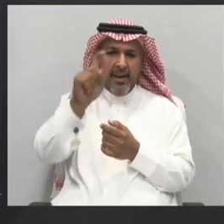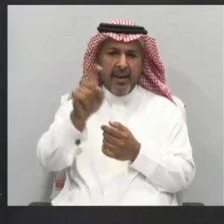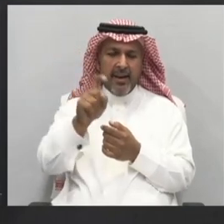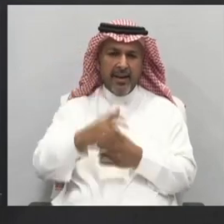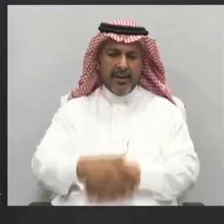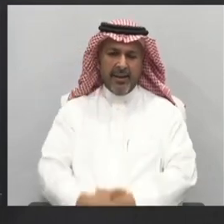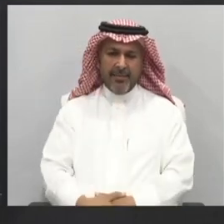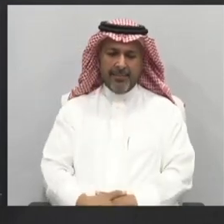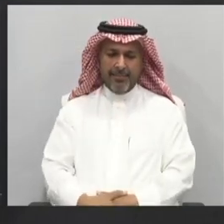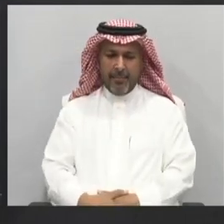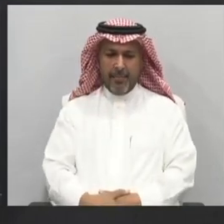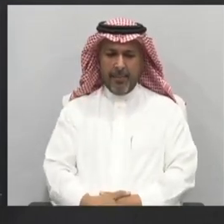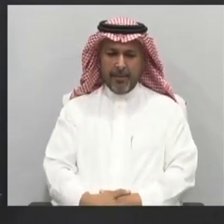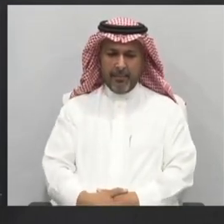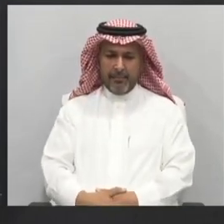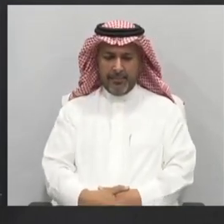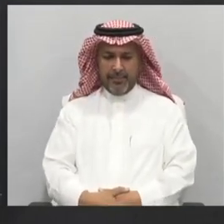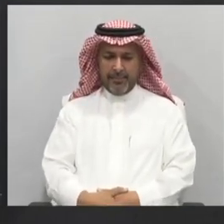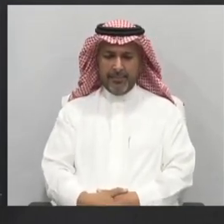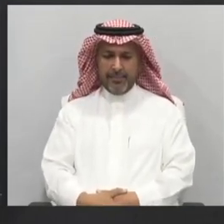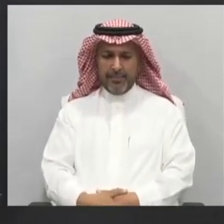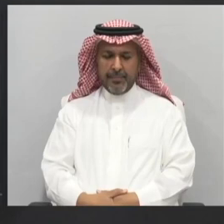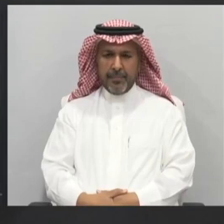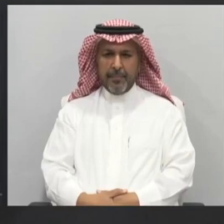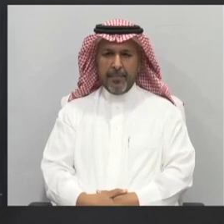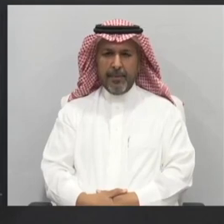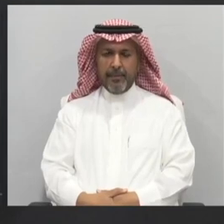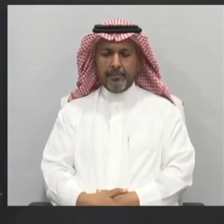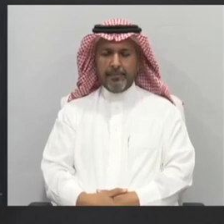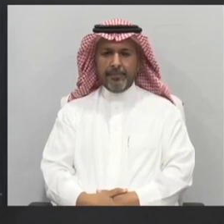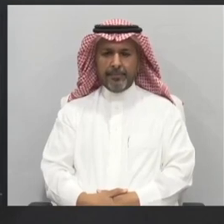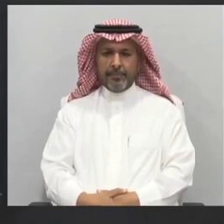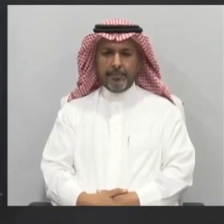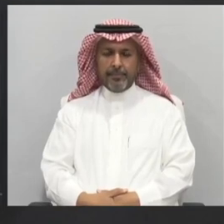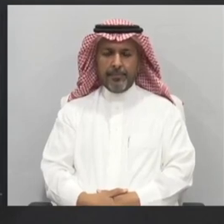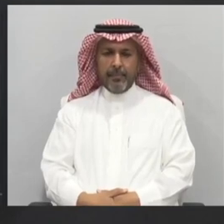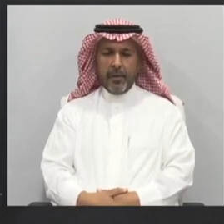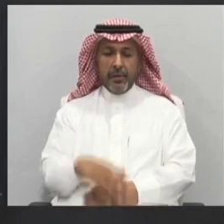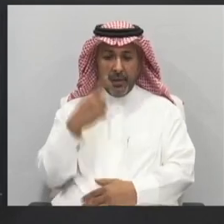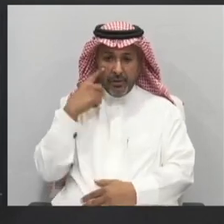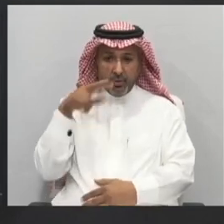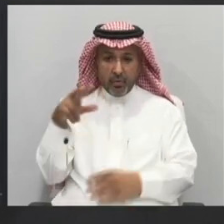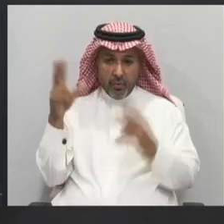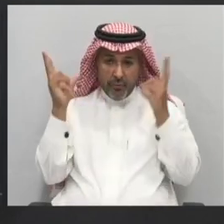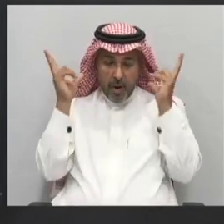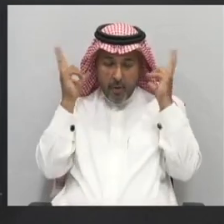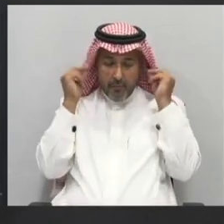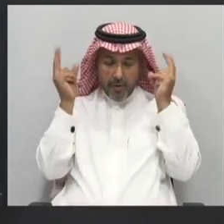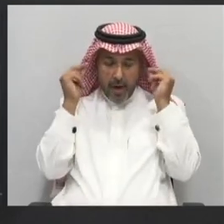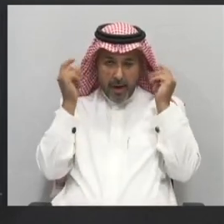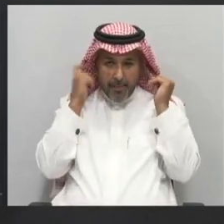كيف ذلك سنعرف بعد قليل فهذه الايات والمعجزات يشاهدها الناس ويسمعونها